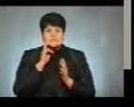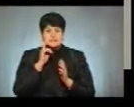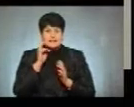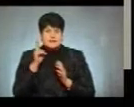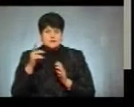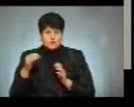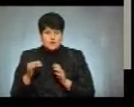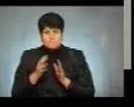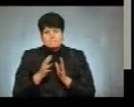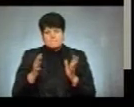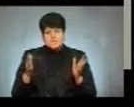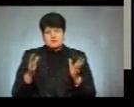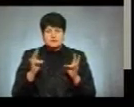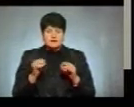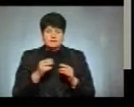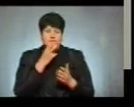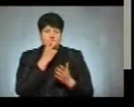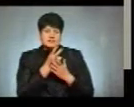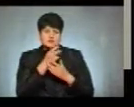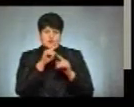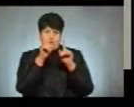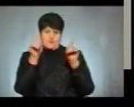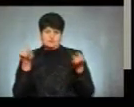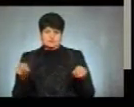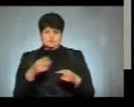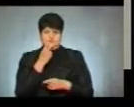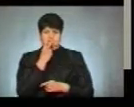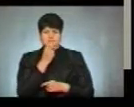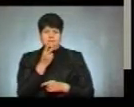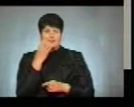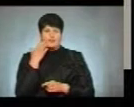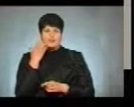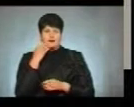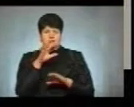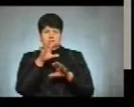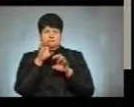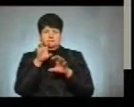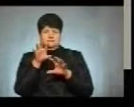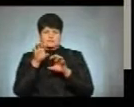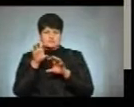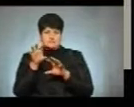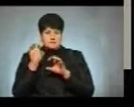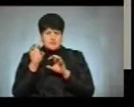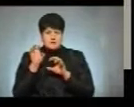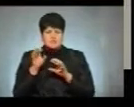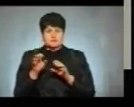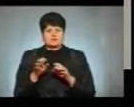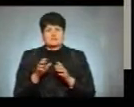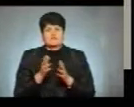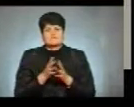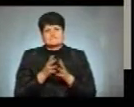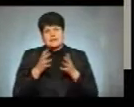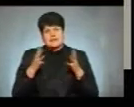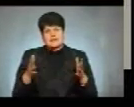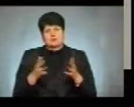більше базується на візуальній картинці, що легше сприймається великою